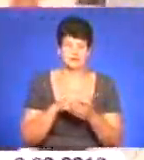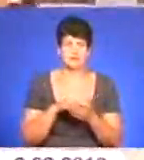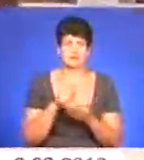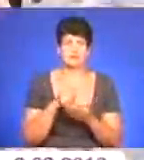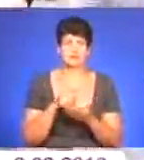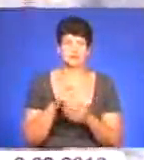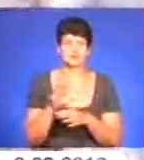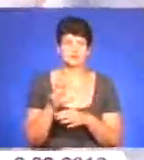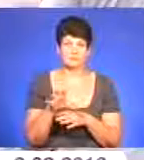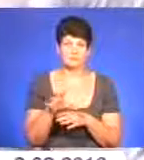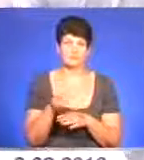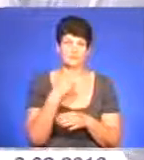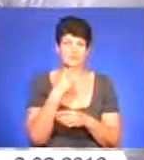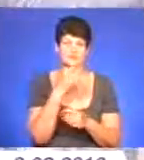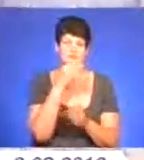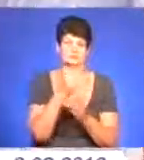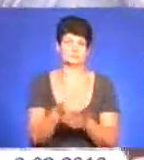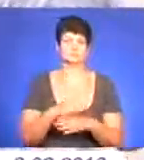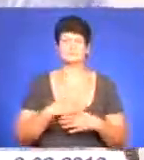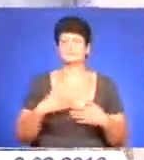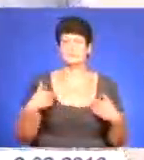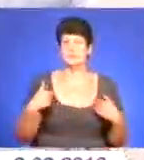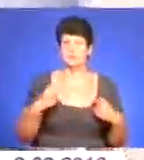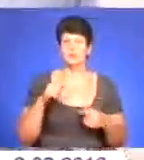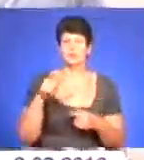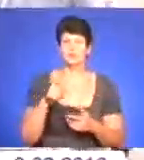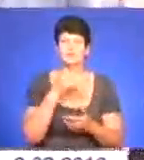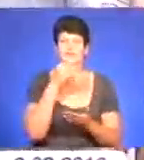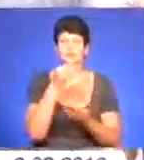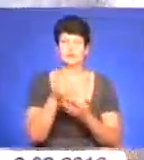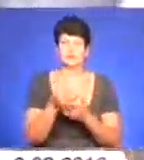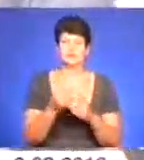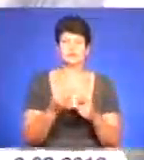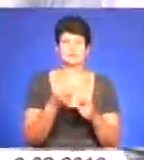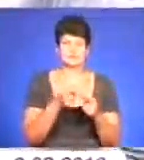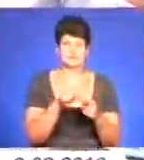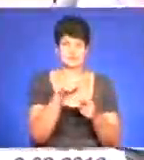коментарі відмовилася, мотивуючись тим, що людина, яка за це відповідає, у відпустці.